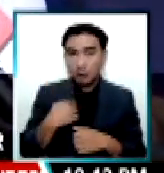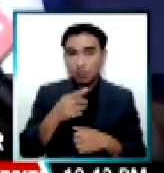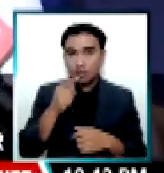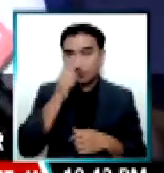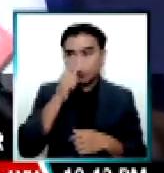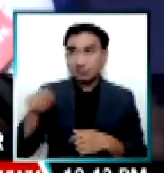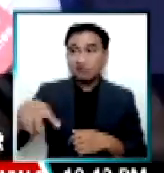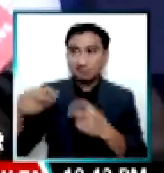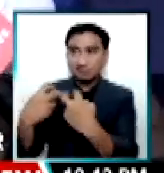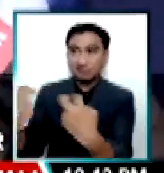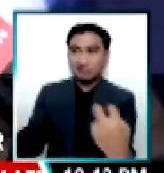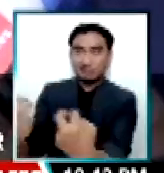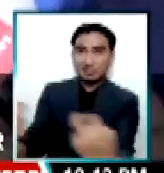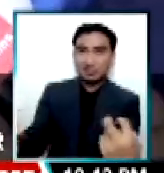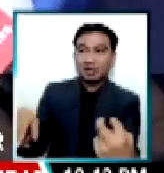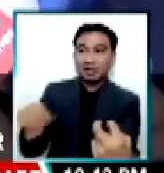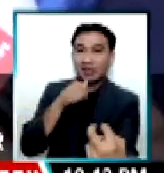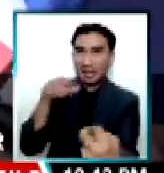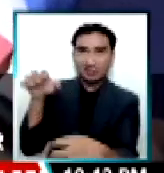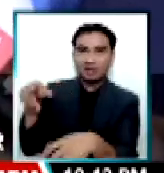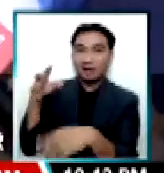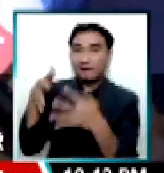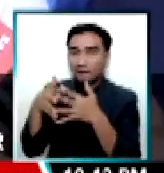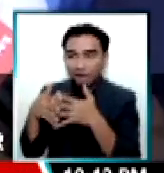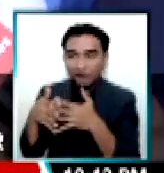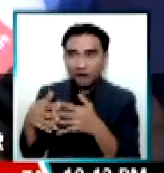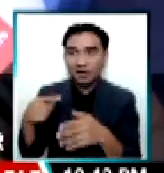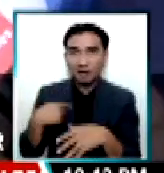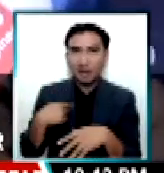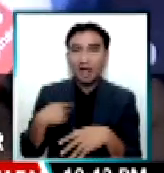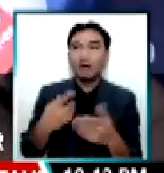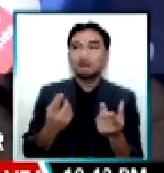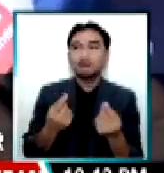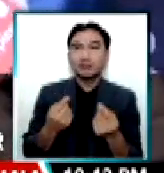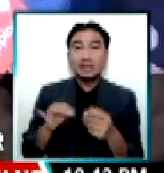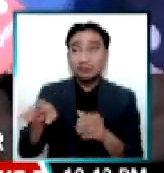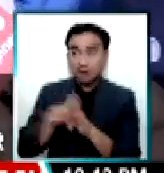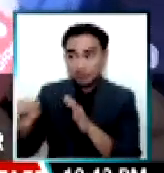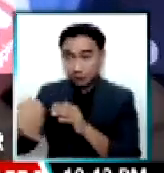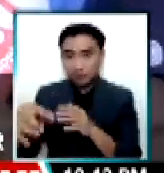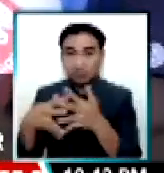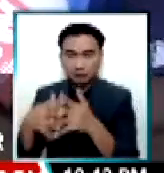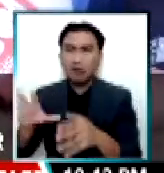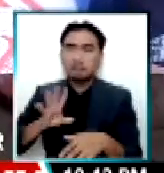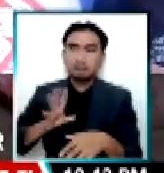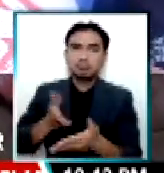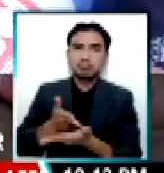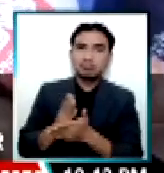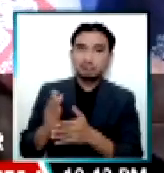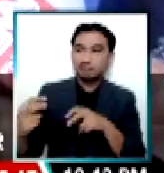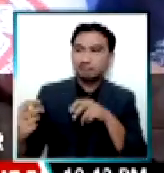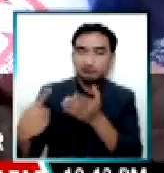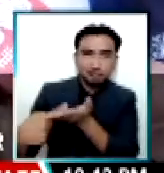kaharap ko para mag-English ako. Siguro kung Amerikano, well, I'm willing to debate. Pero mga Tagalog sila eh.